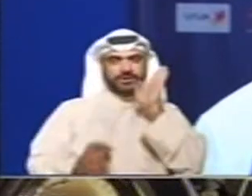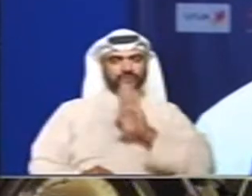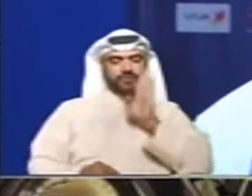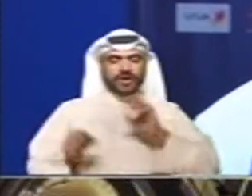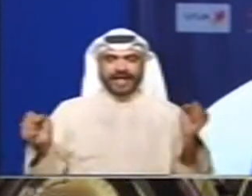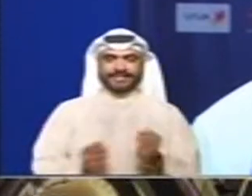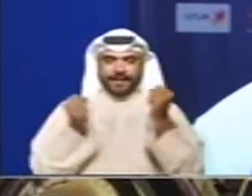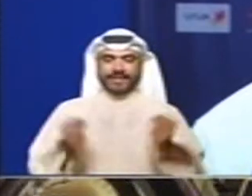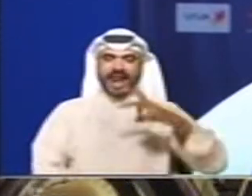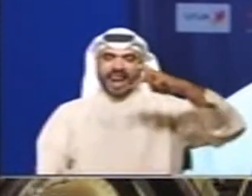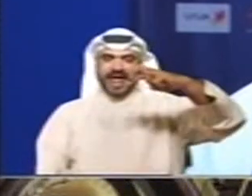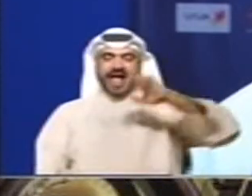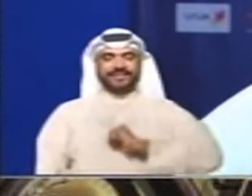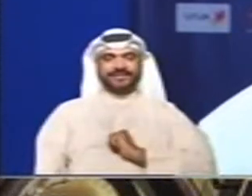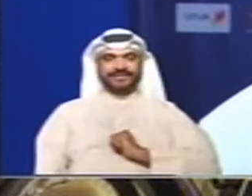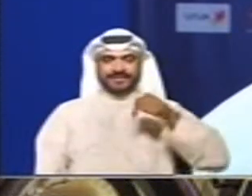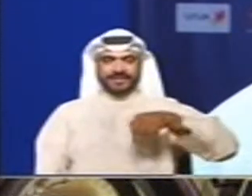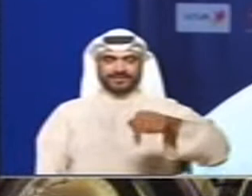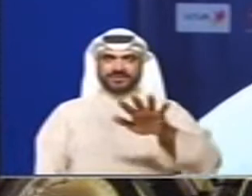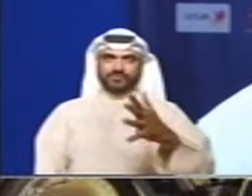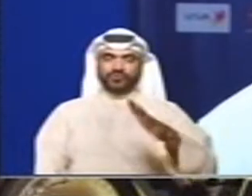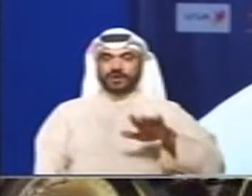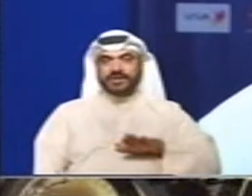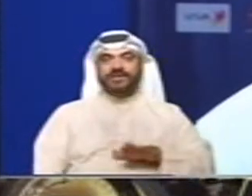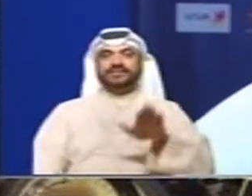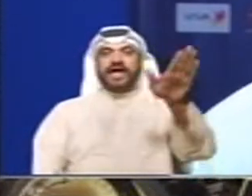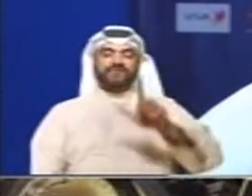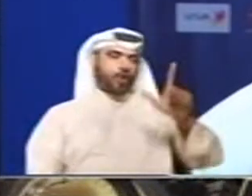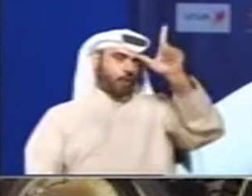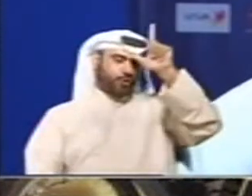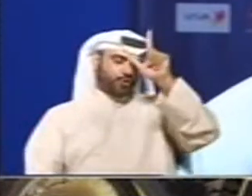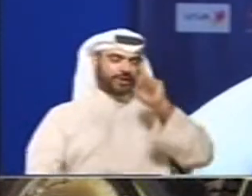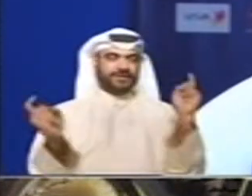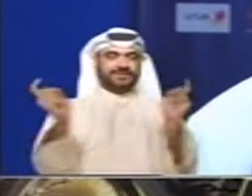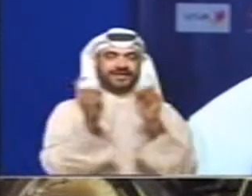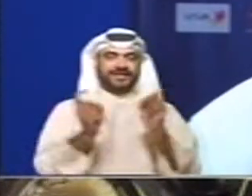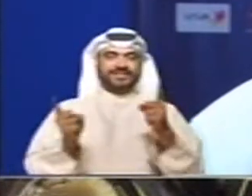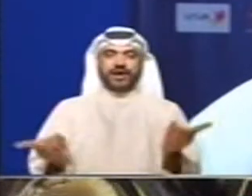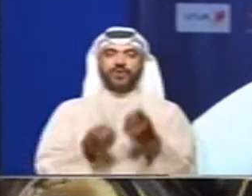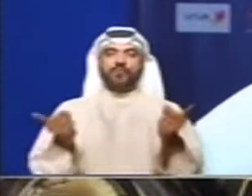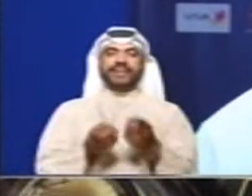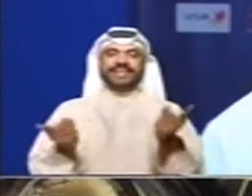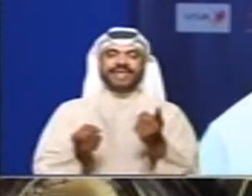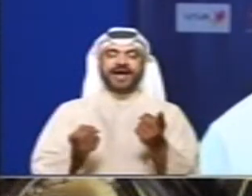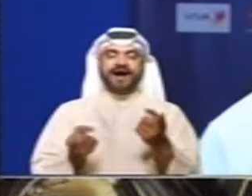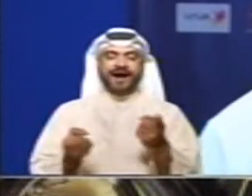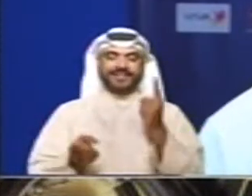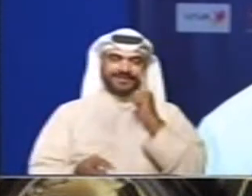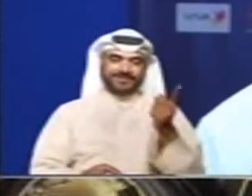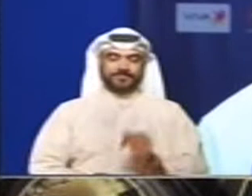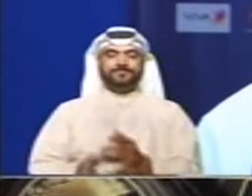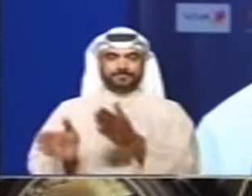يوم الأحد تاريخ 18/3، راح يتم إن شاء الله مغادرتنا إلى الأردن في تاريخ 19 لملاقاة المنتخب الأردني في تاريخ